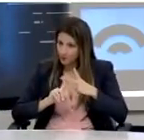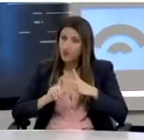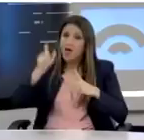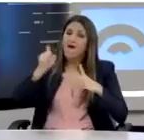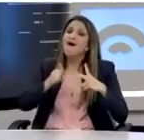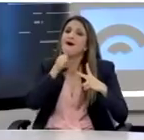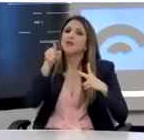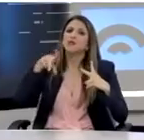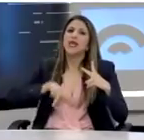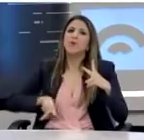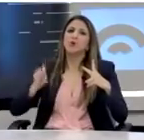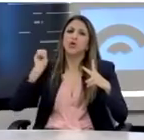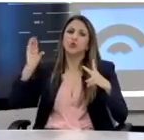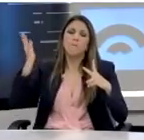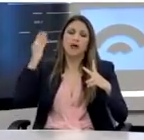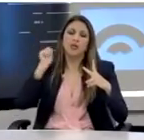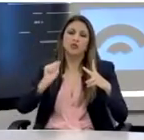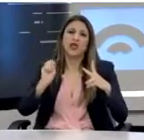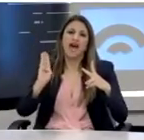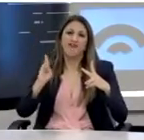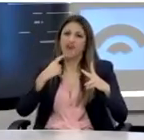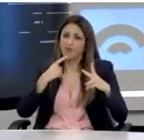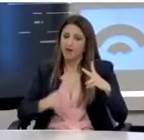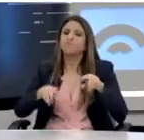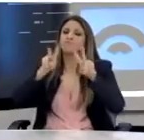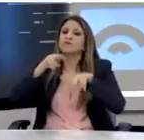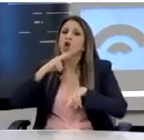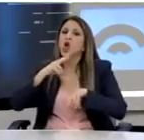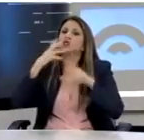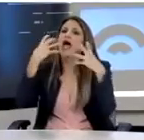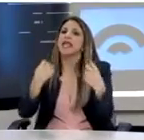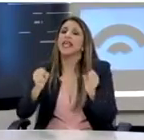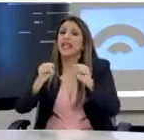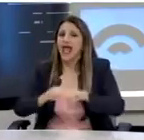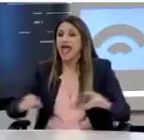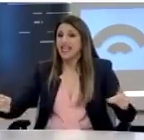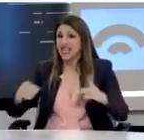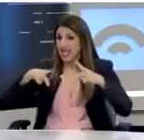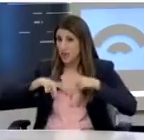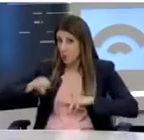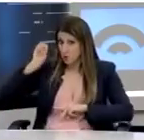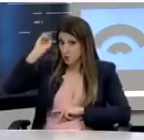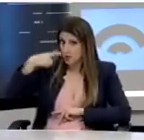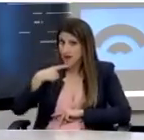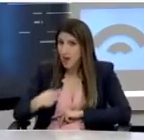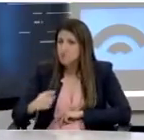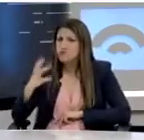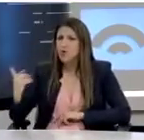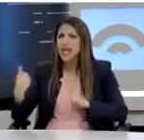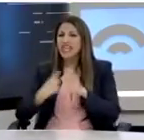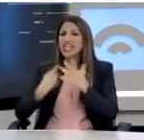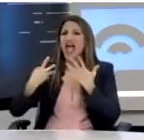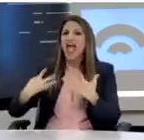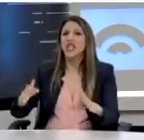αναγνωρίζει την ύπαρξη μακεδονικής γλώσσας όταν ένας υπουργός εξωτερικών το λέει αυτό στο Ελληνικό Κοινοβούλιο το